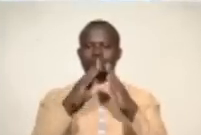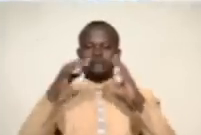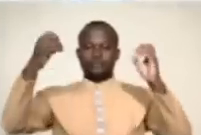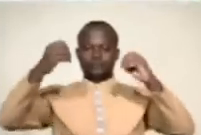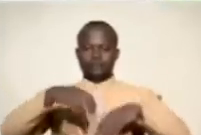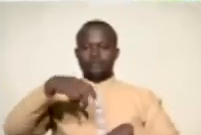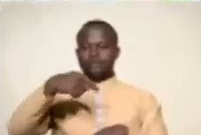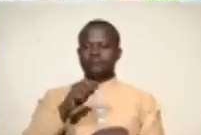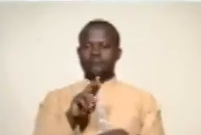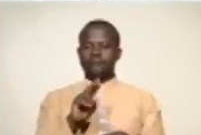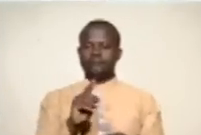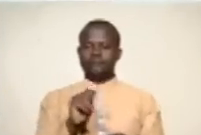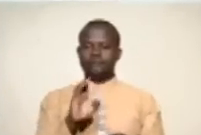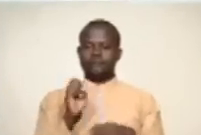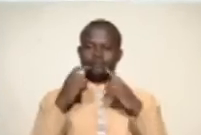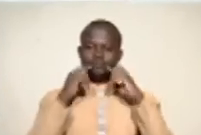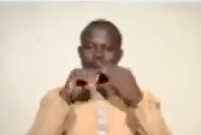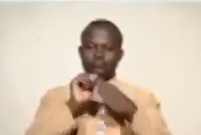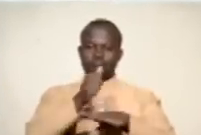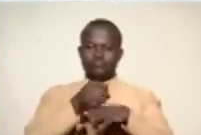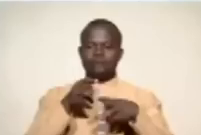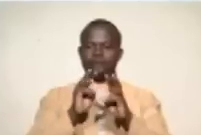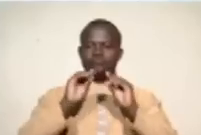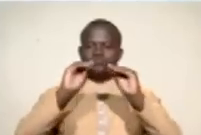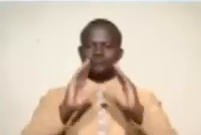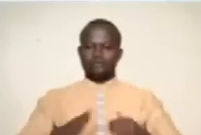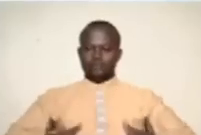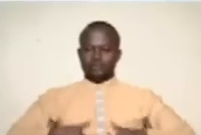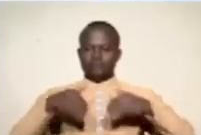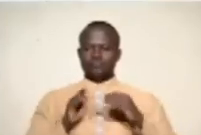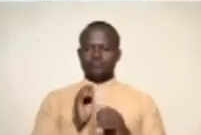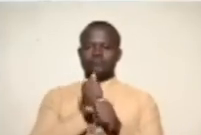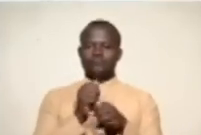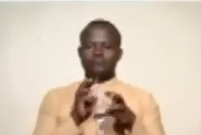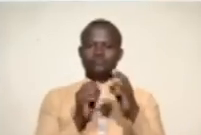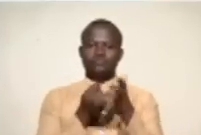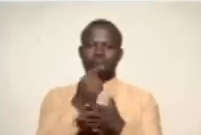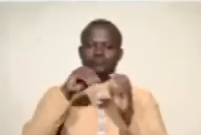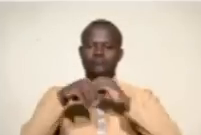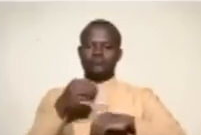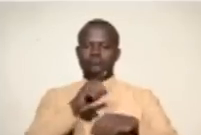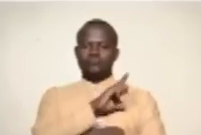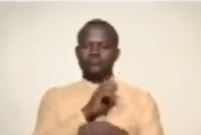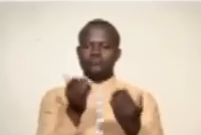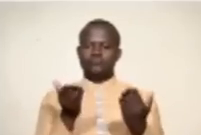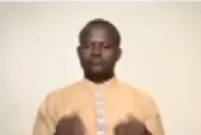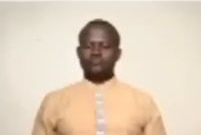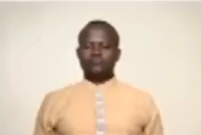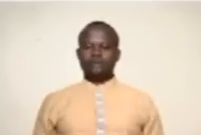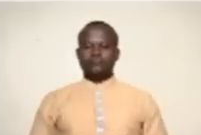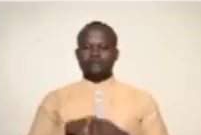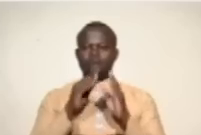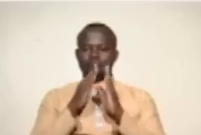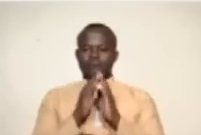Kigali Pidance Rubingisa avuga ko hashyizweho uburyo bwo kwigisha urubyiruko uko rwabyaza umusaruro amahirwe ahari mu mujyi. By'umwihariko